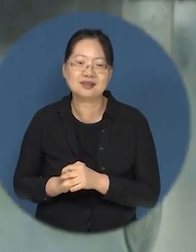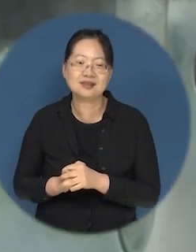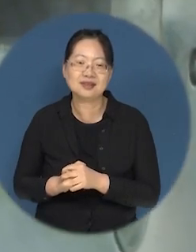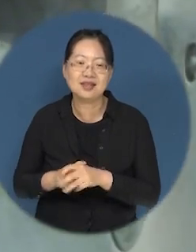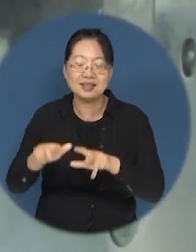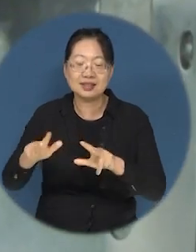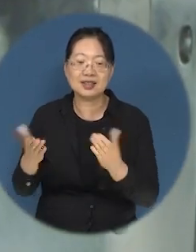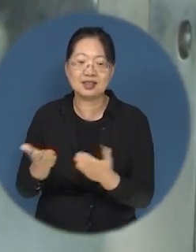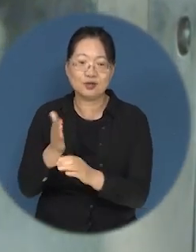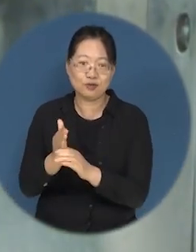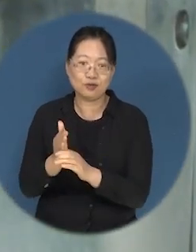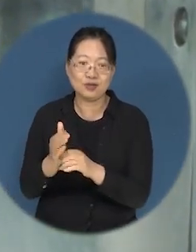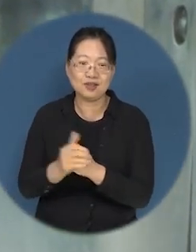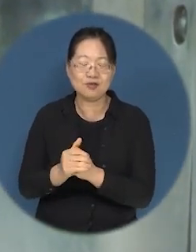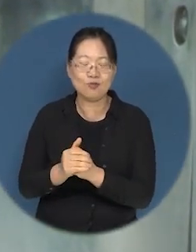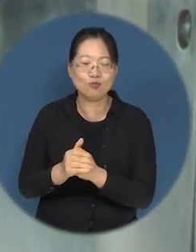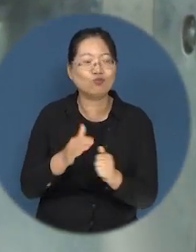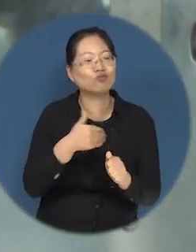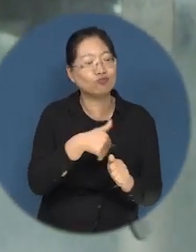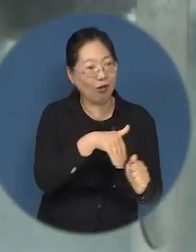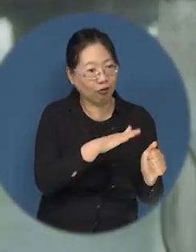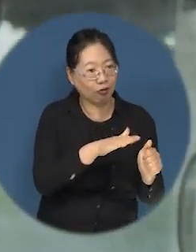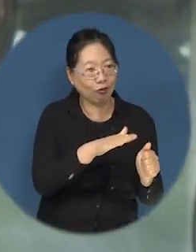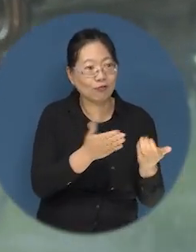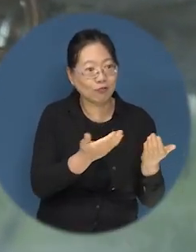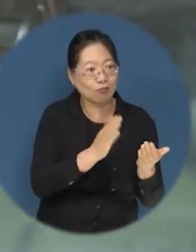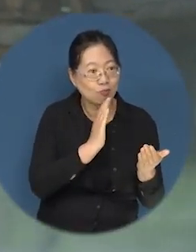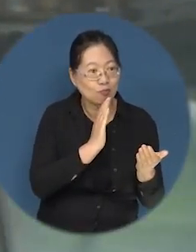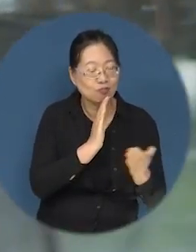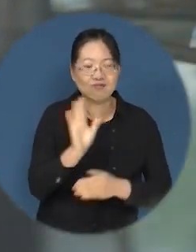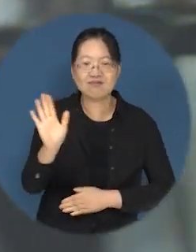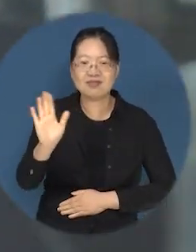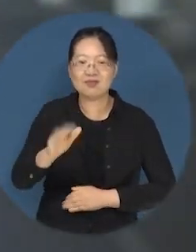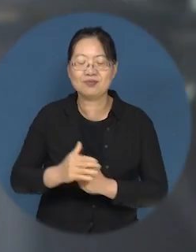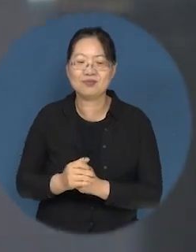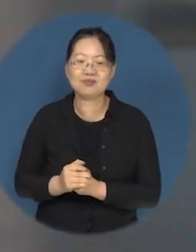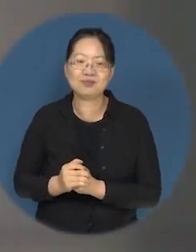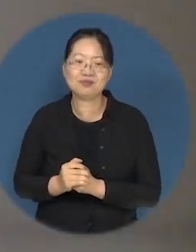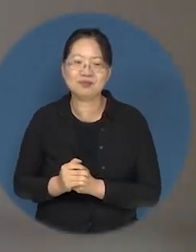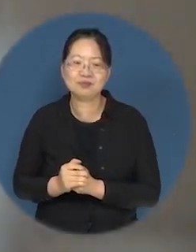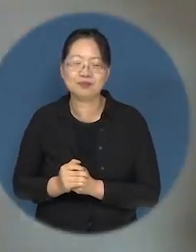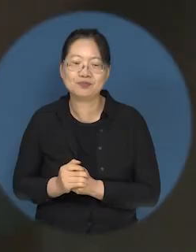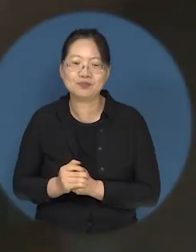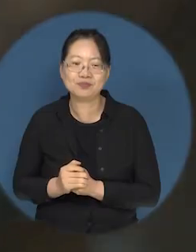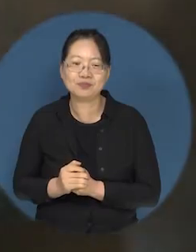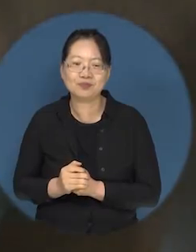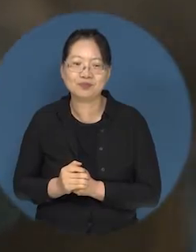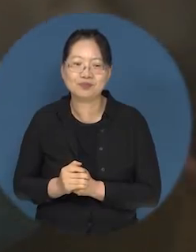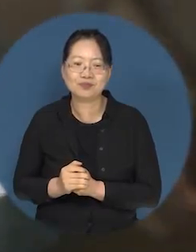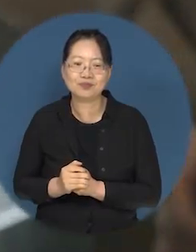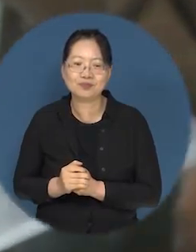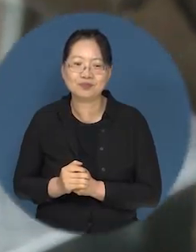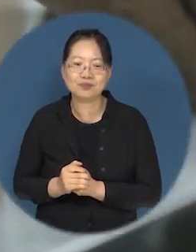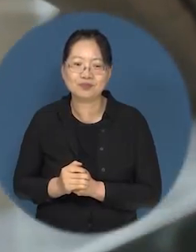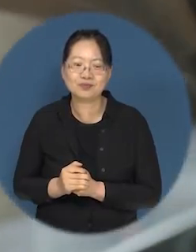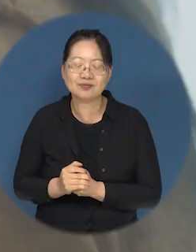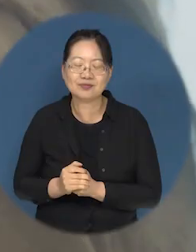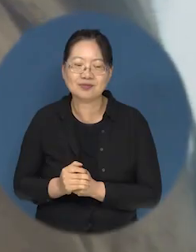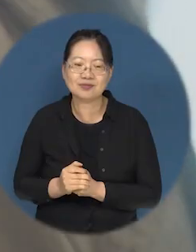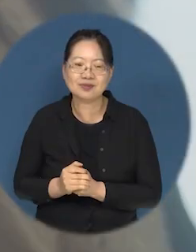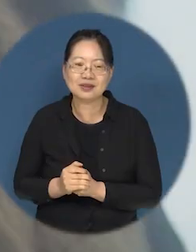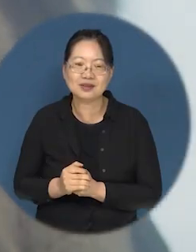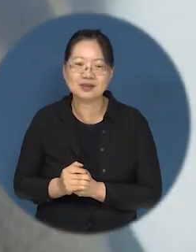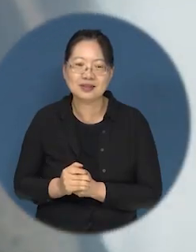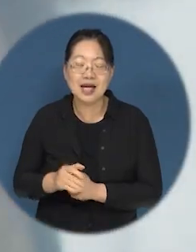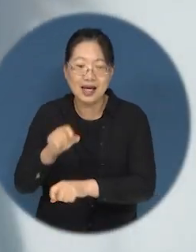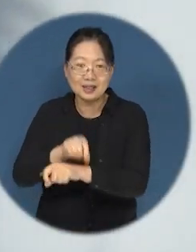1층에서 지금 일을 하고 있고요. 그럼 파견시키는 거군요, 이건? 아, 그건 아니고요. 아예 그 네이버의 자회사 직원입니다. 아, 그런 식으로? 예,